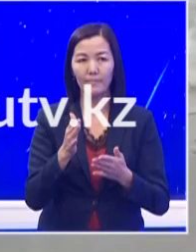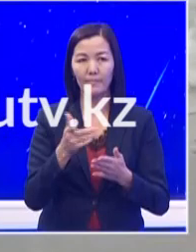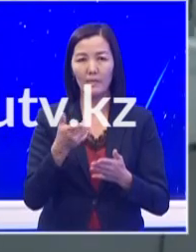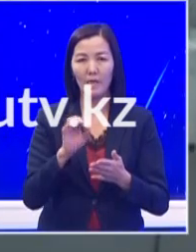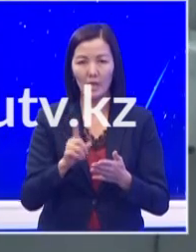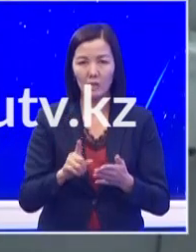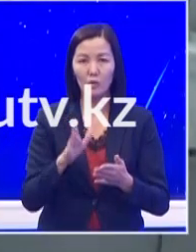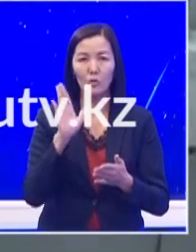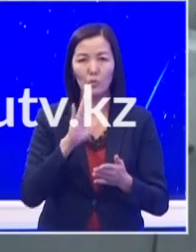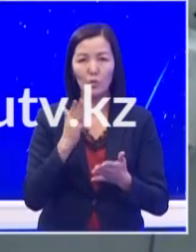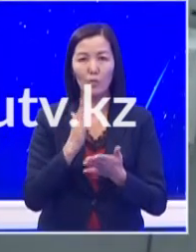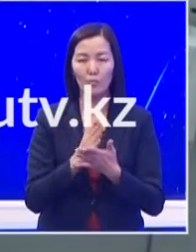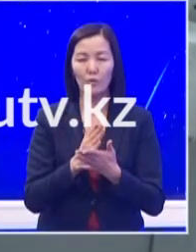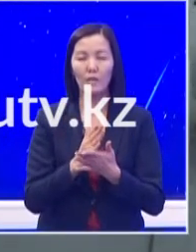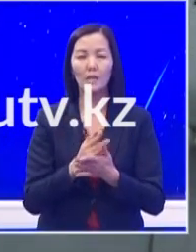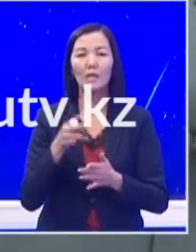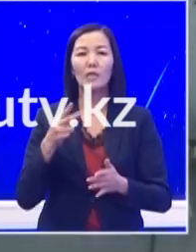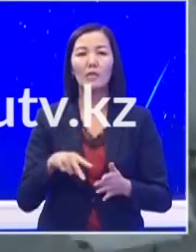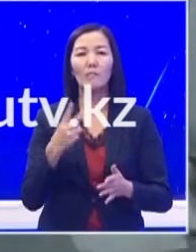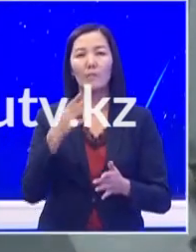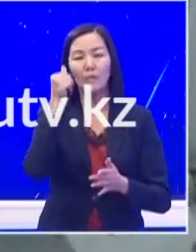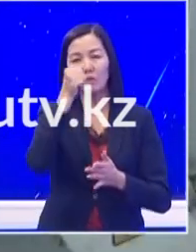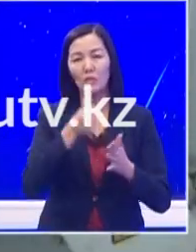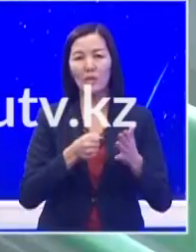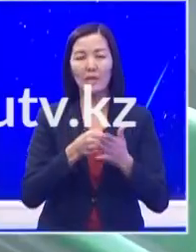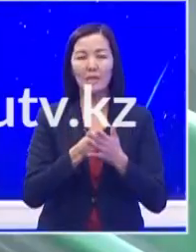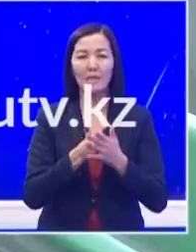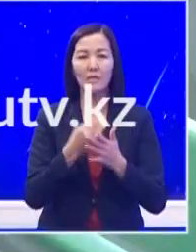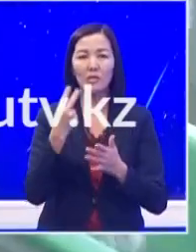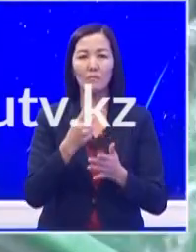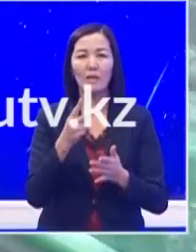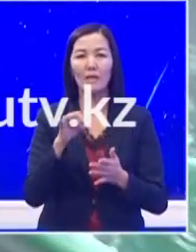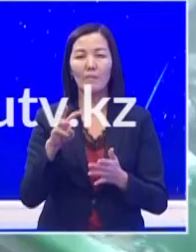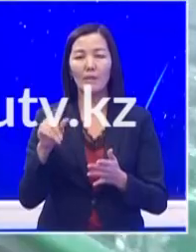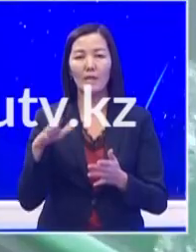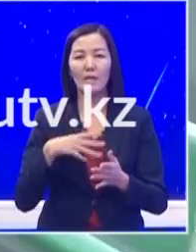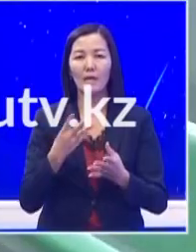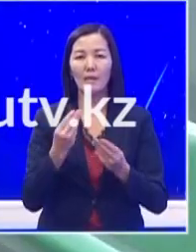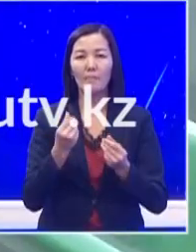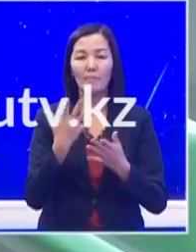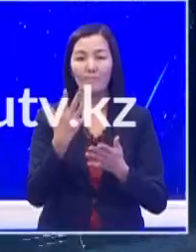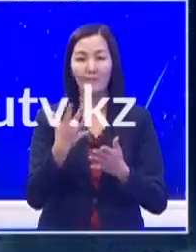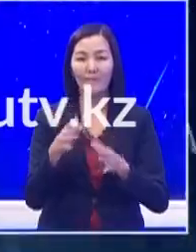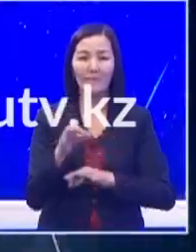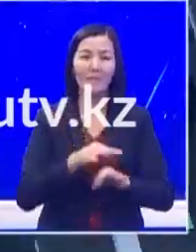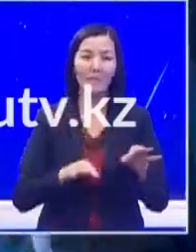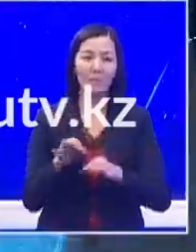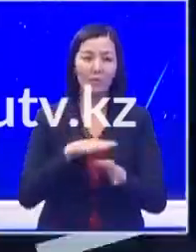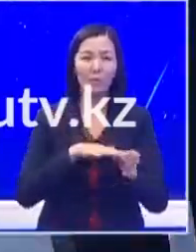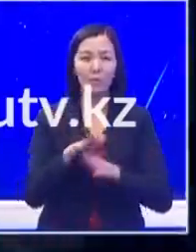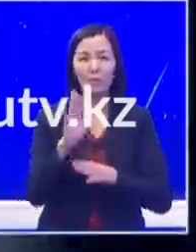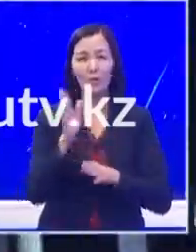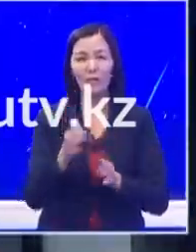қосамыз. 2025 жылға дейін жалпы ауданда құны 22 миллиард теңгелік 5 инвест жоба іске асырылады. Кәмшат Мұхамеджан,